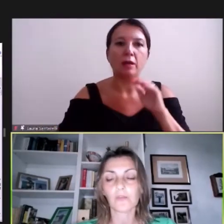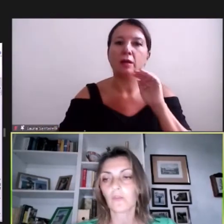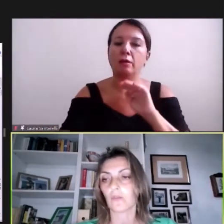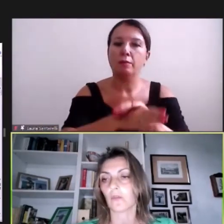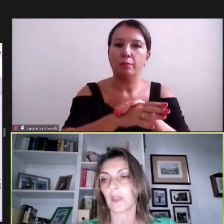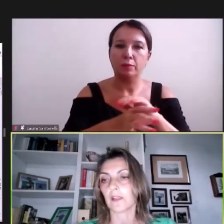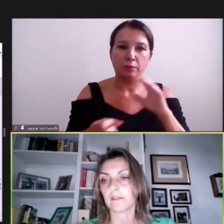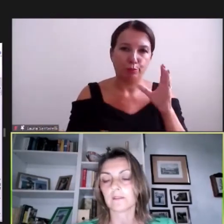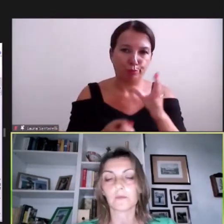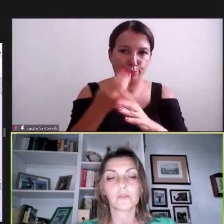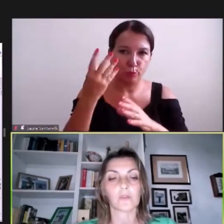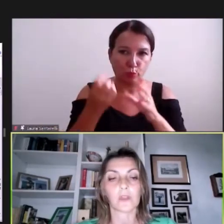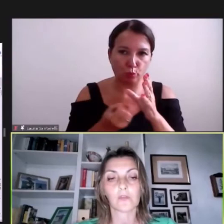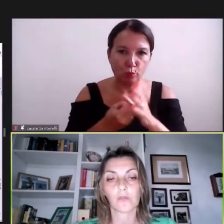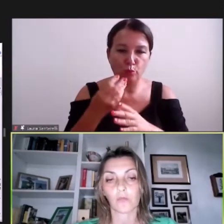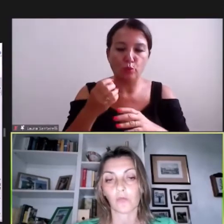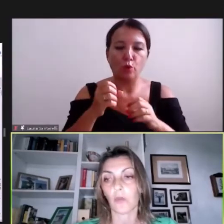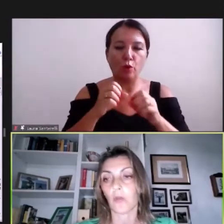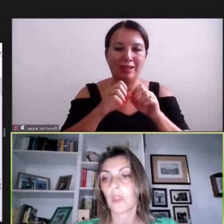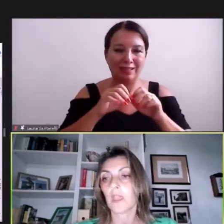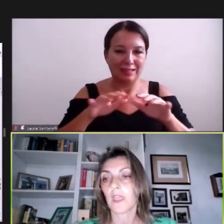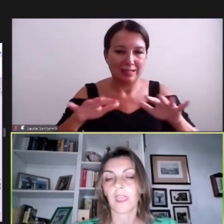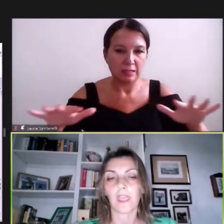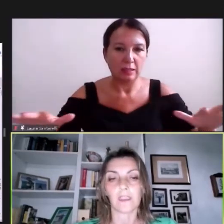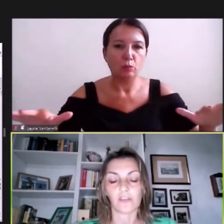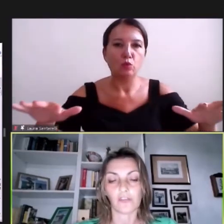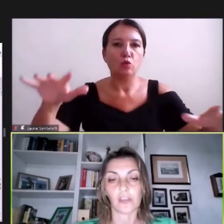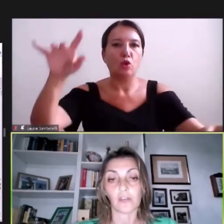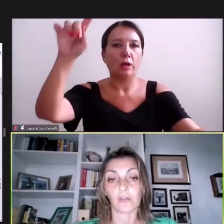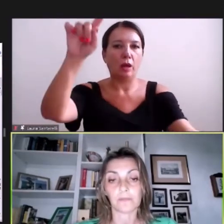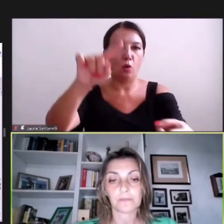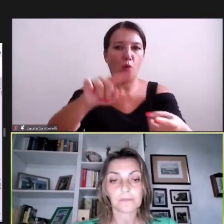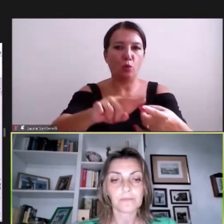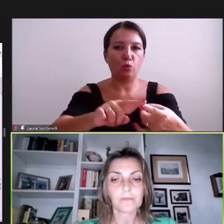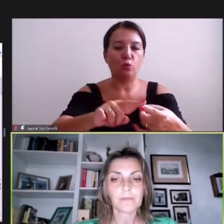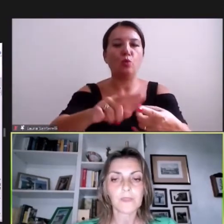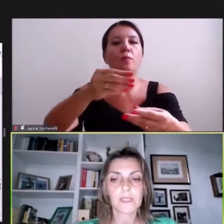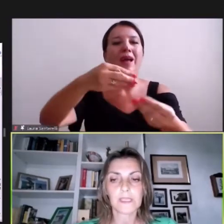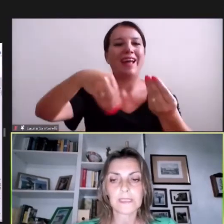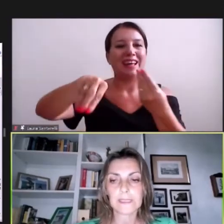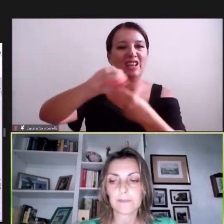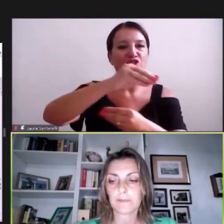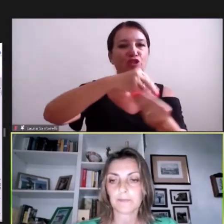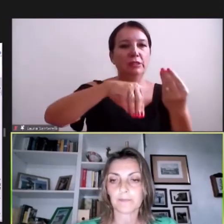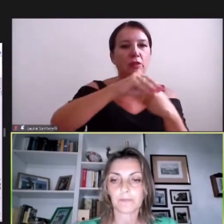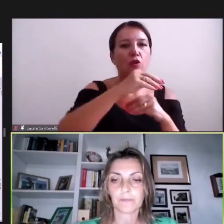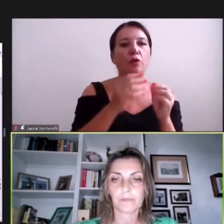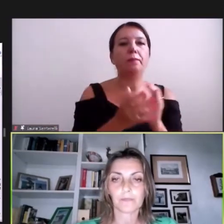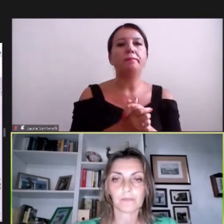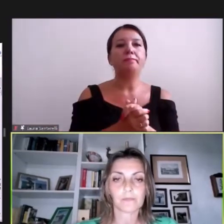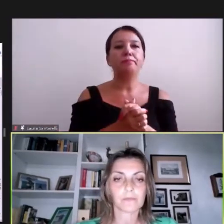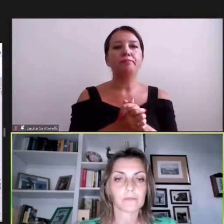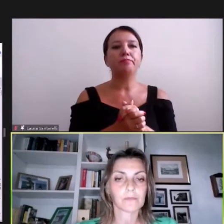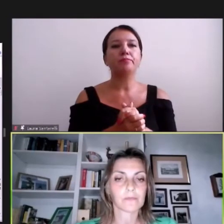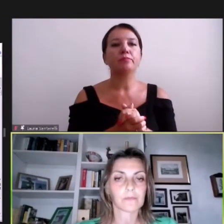a partire dalla produzione, la distribuzione, il consumo e il riciclo. E